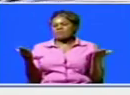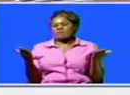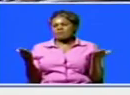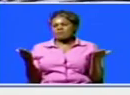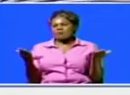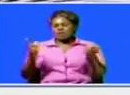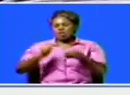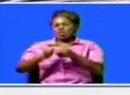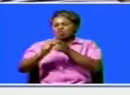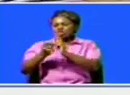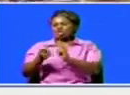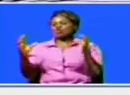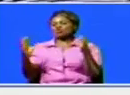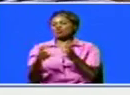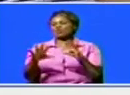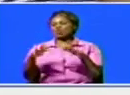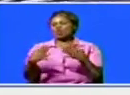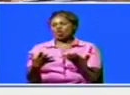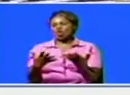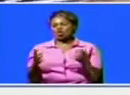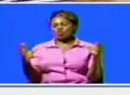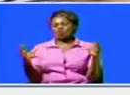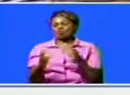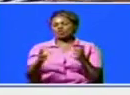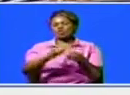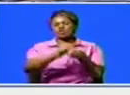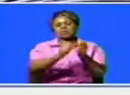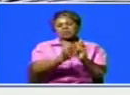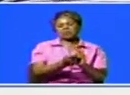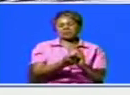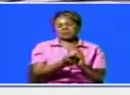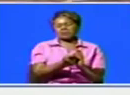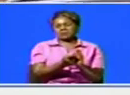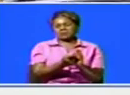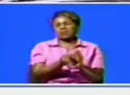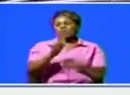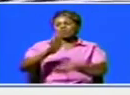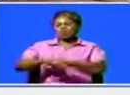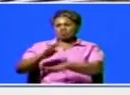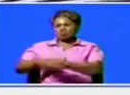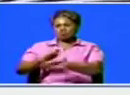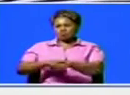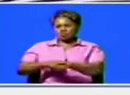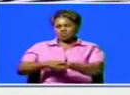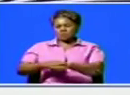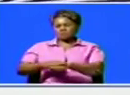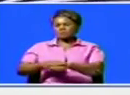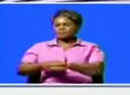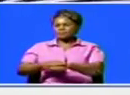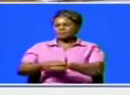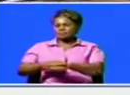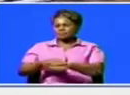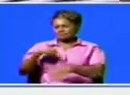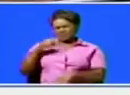ya kubadilisha jamii ama kuweka jamii kwenye hali pahali pazuri ambapo sikuipata. Yes.